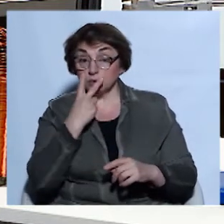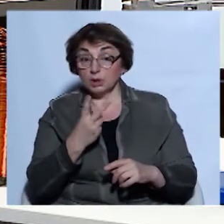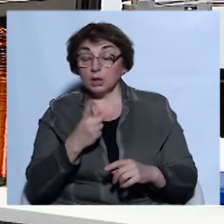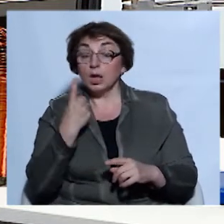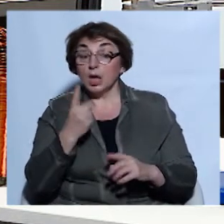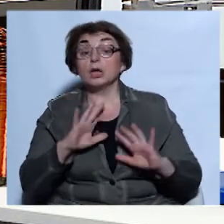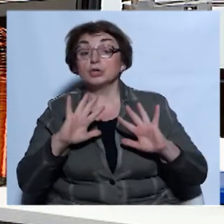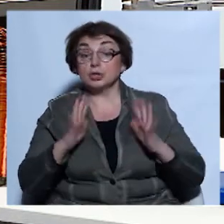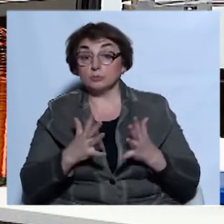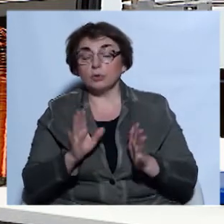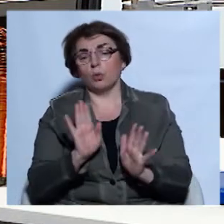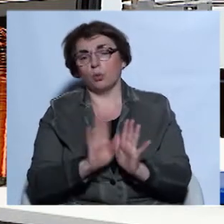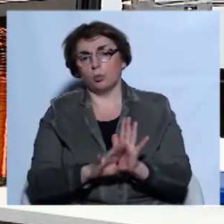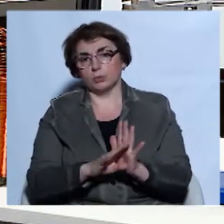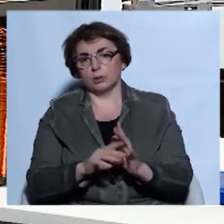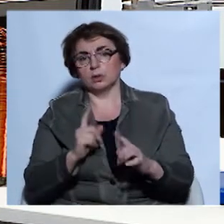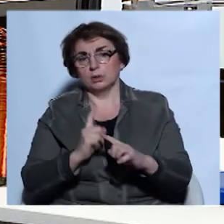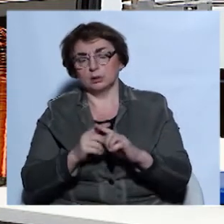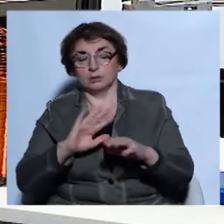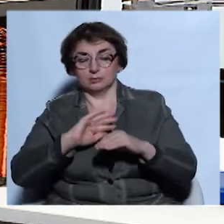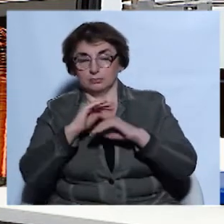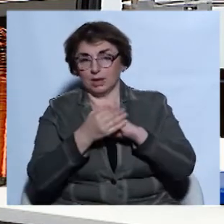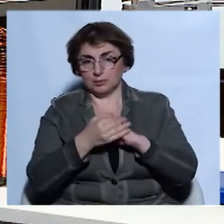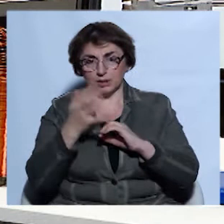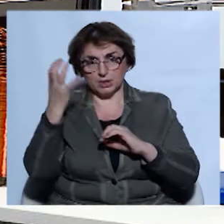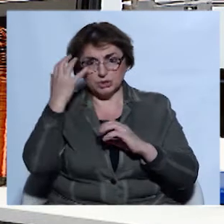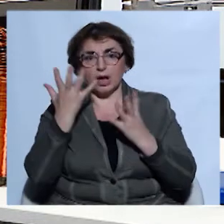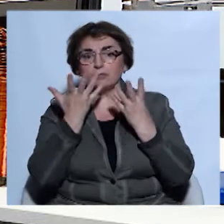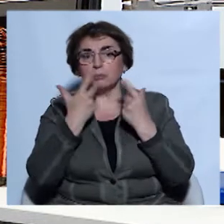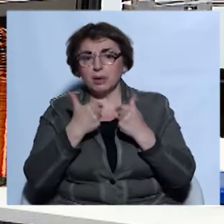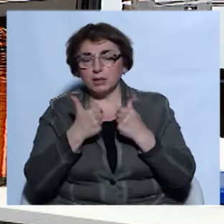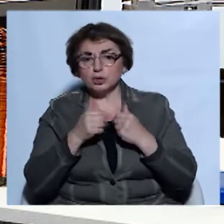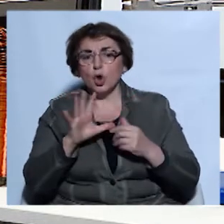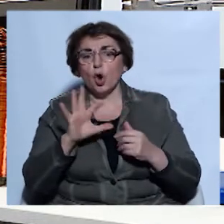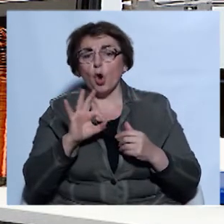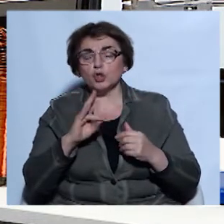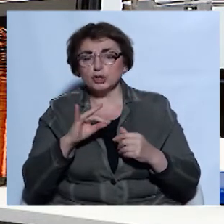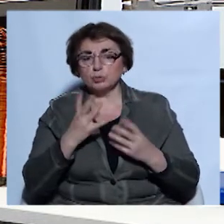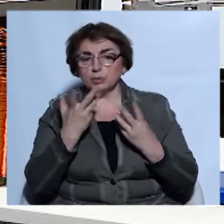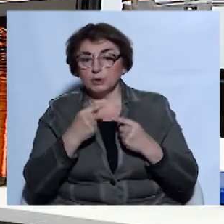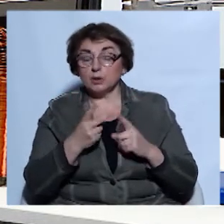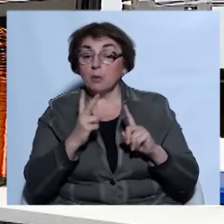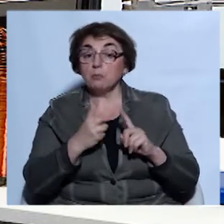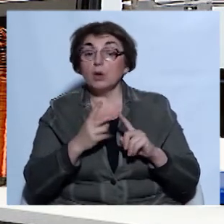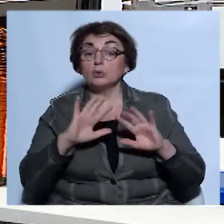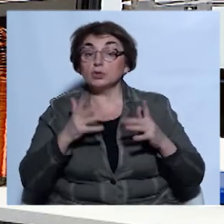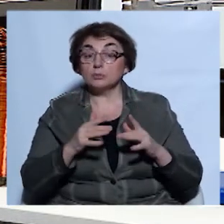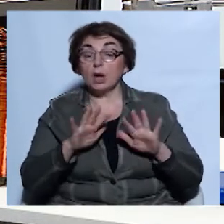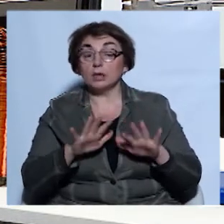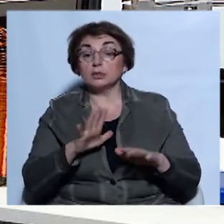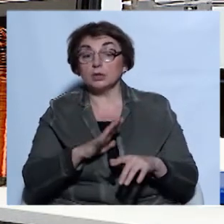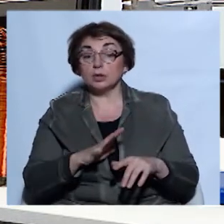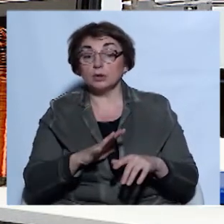ერთ შემთხვევაში უბრალოდ მეტალი დაიფარა შავი ფერის ოქსიდური ფენით და მეორე შემთხვევაში ადგილი